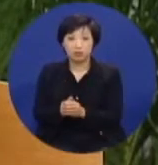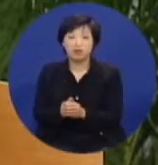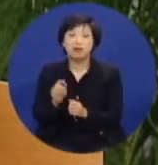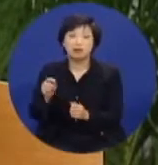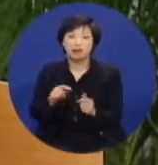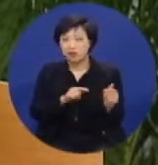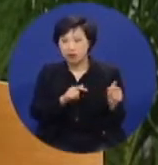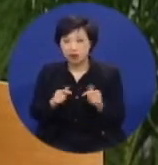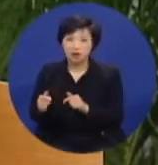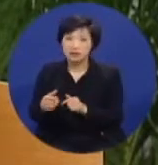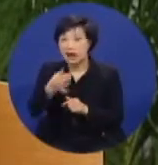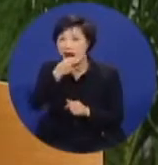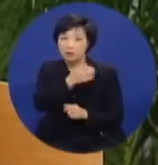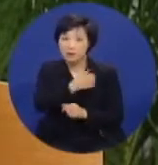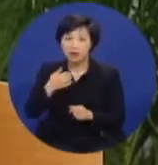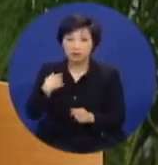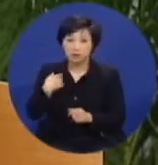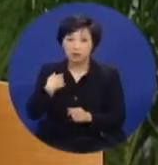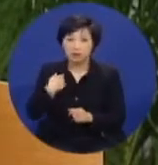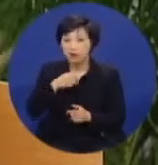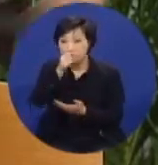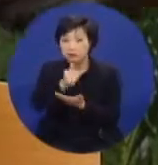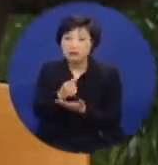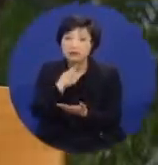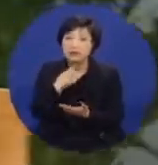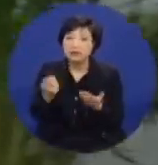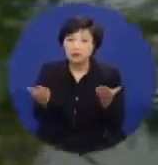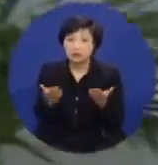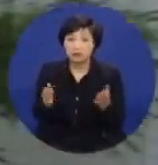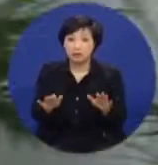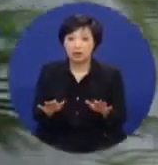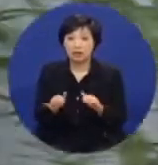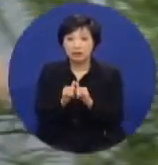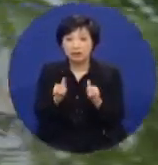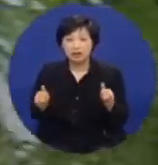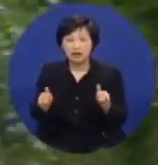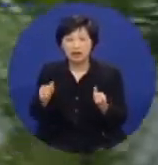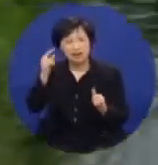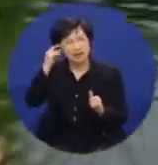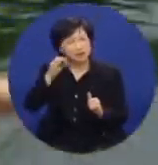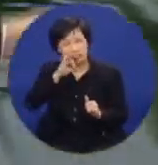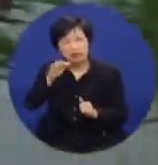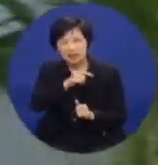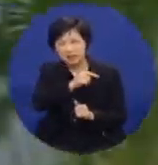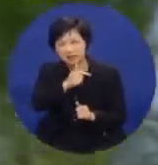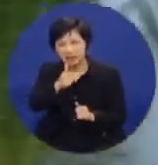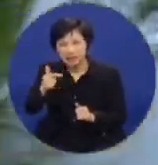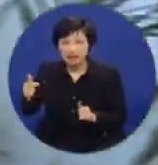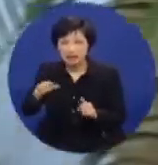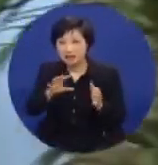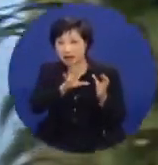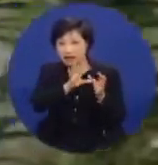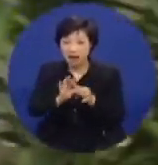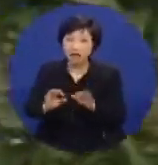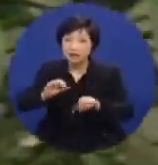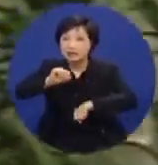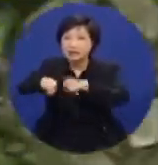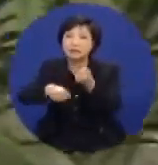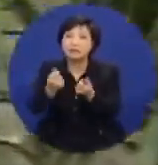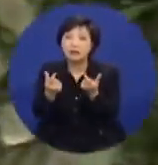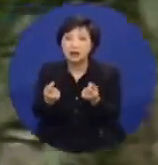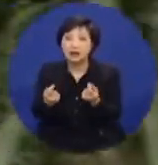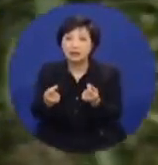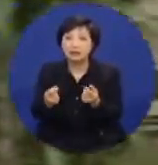족 그리고 음각 범죄 이에 인간이 상상할 수 없는 기획 얘기만 또 못한